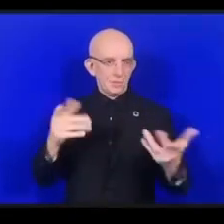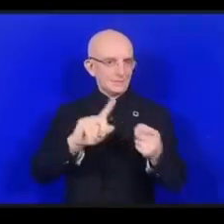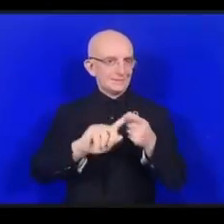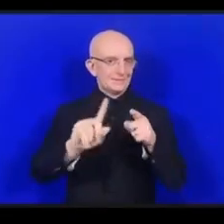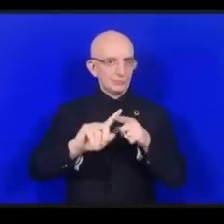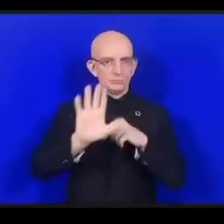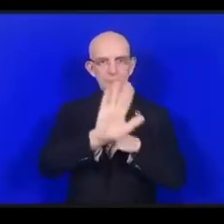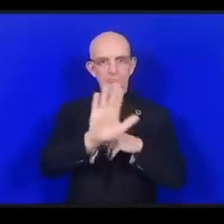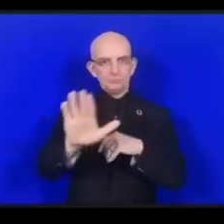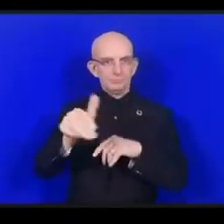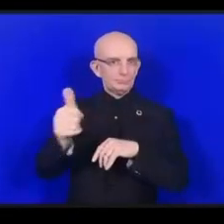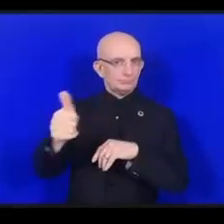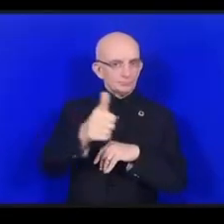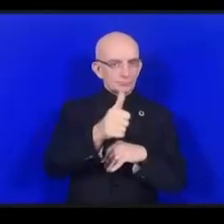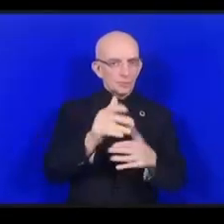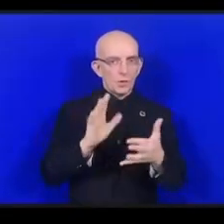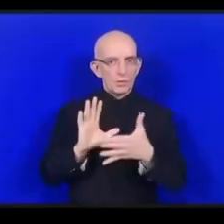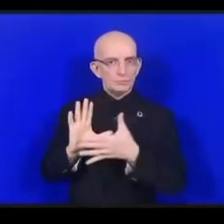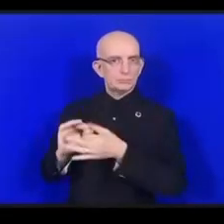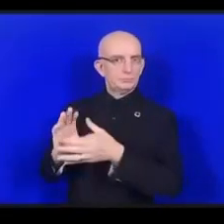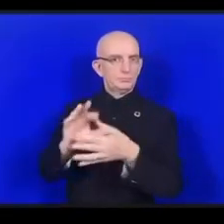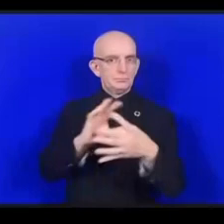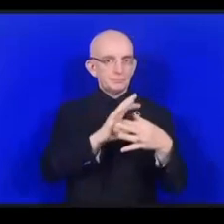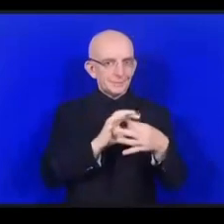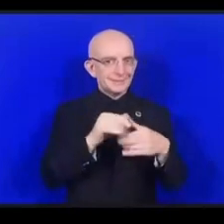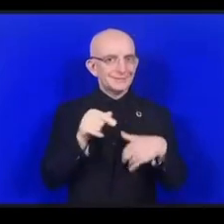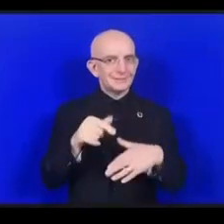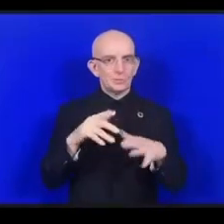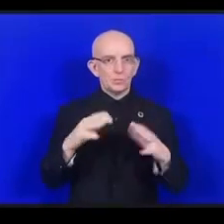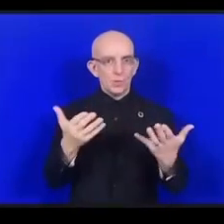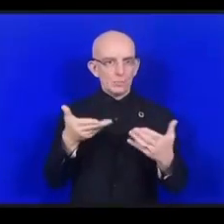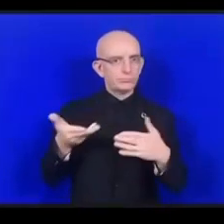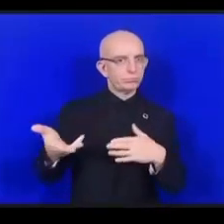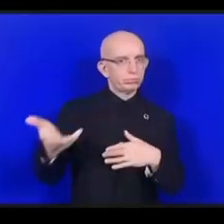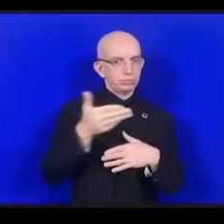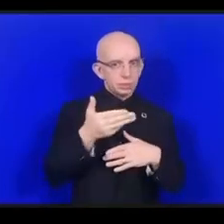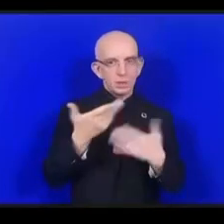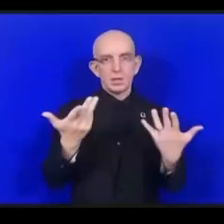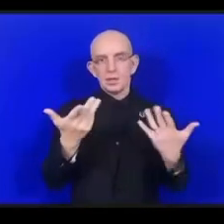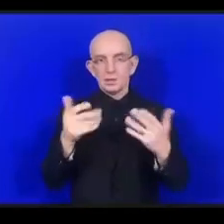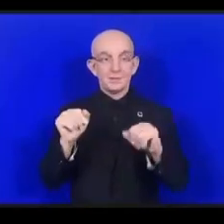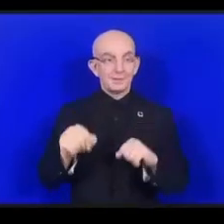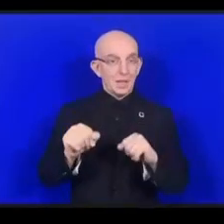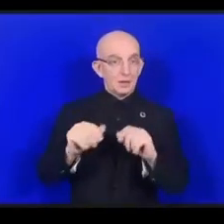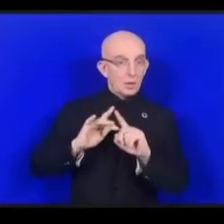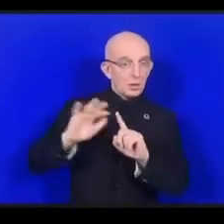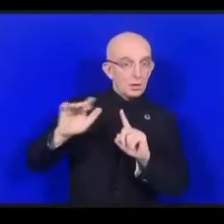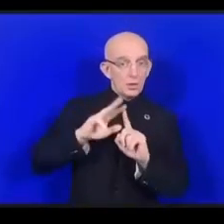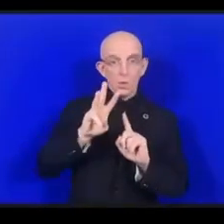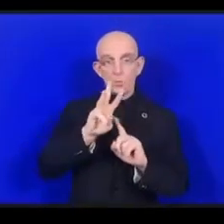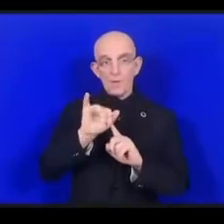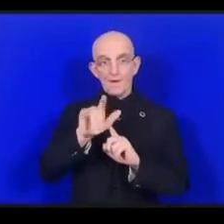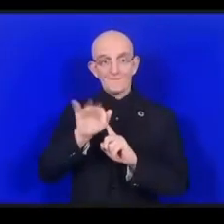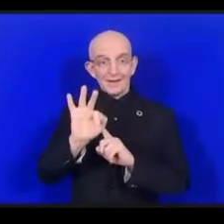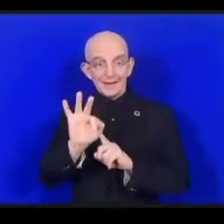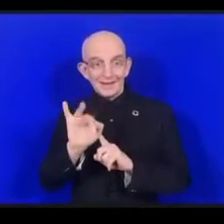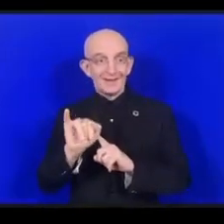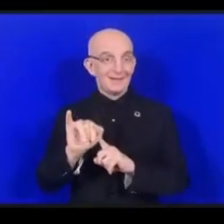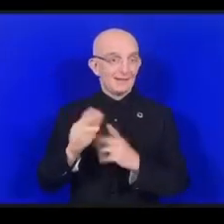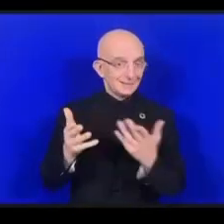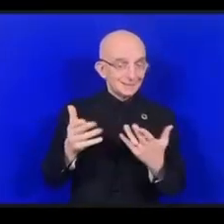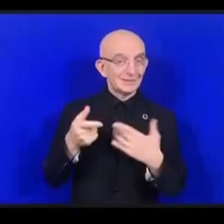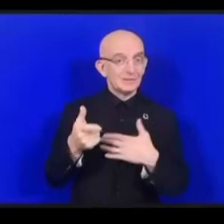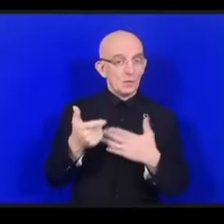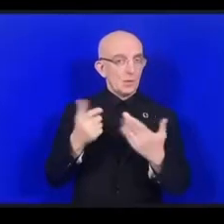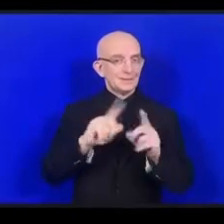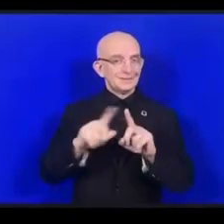那这些可能就要适用不同的标准，另外还有其他的一些标准，所以这个整个架构是非